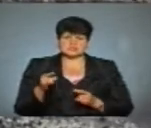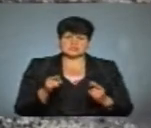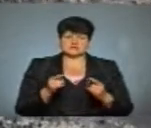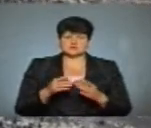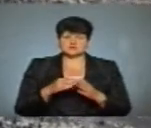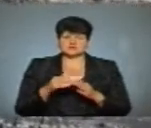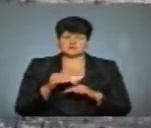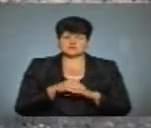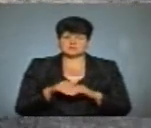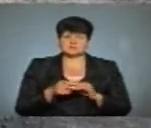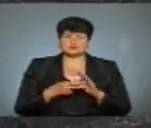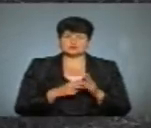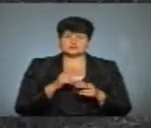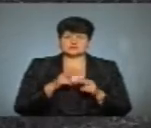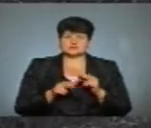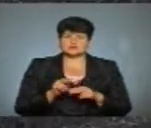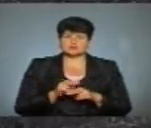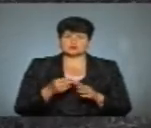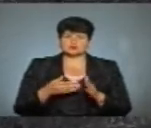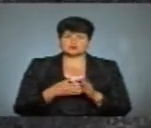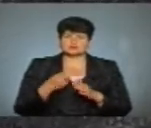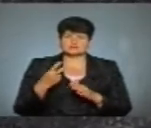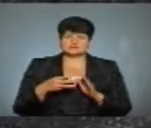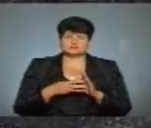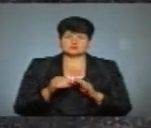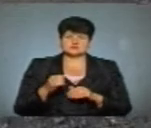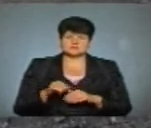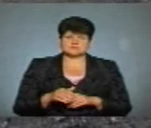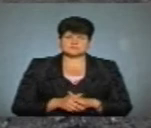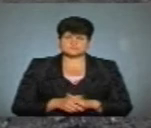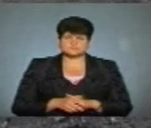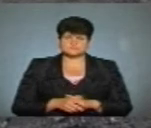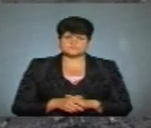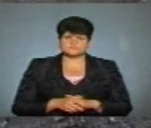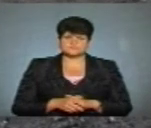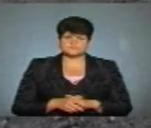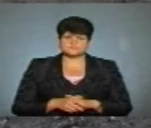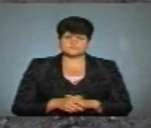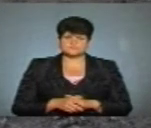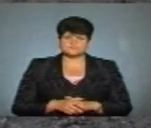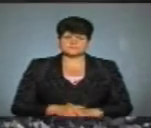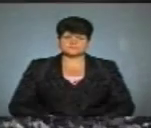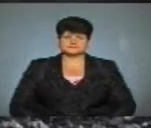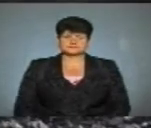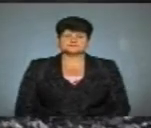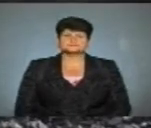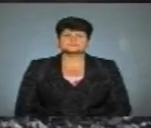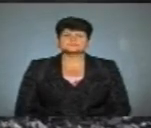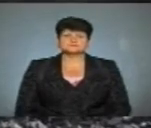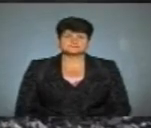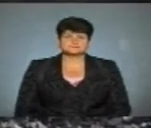Завершити ремонт планують до 28 серпня, каже Анатолій Вітик. Марія Котенко, Андрій Бодак. Новини на